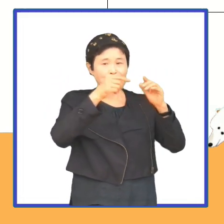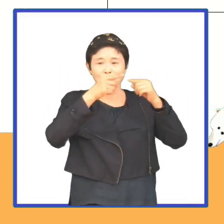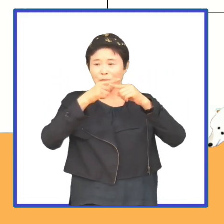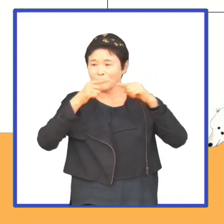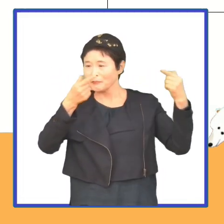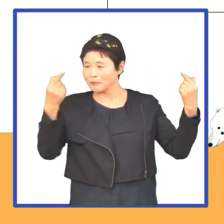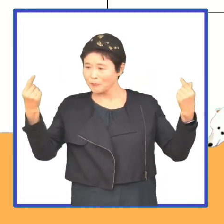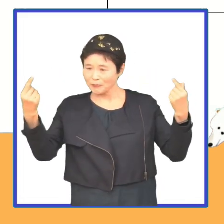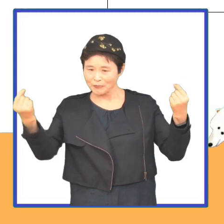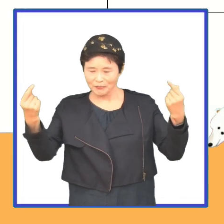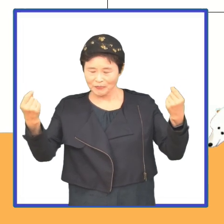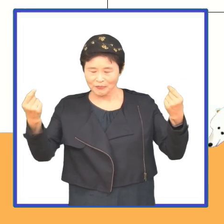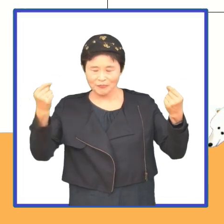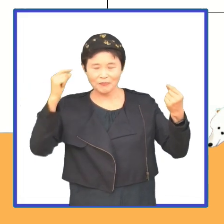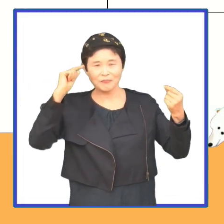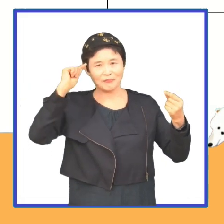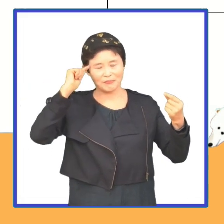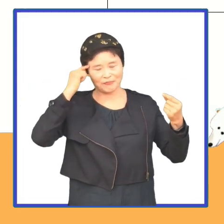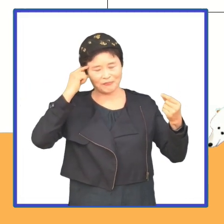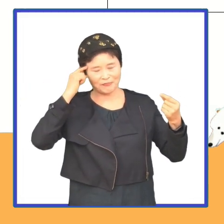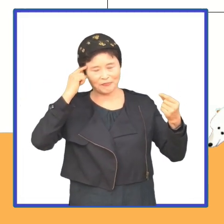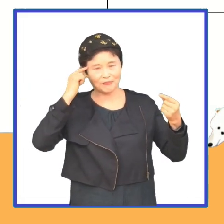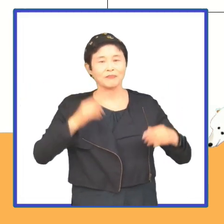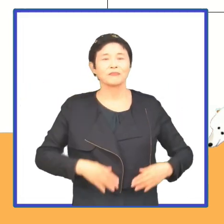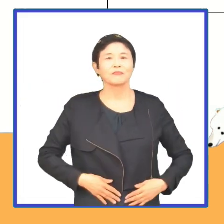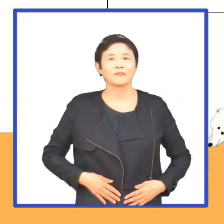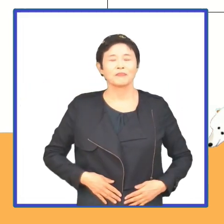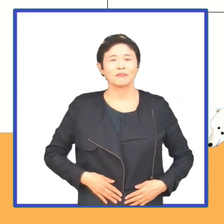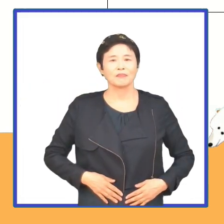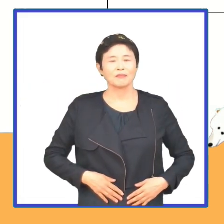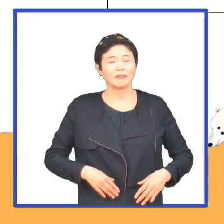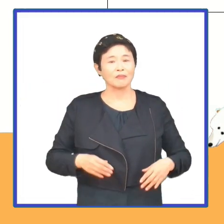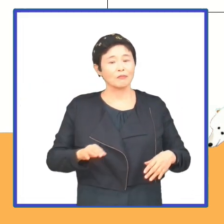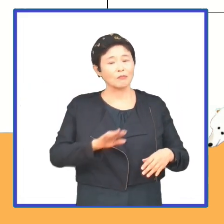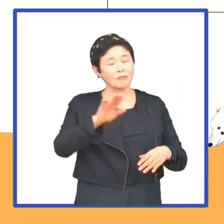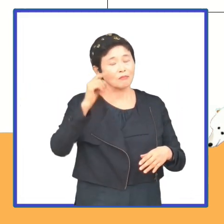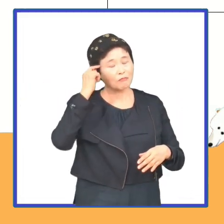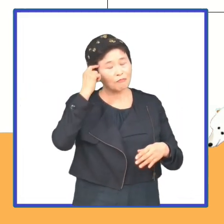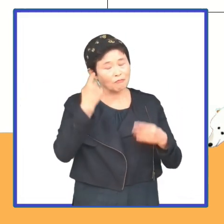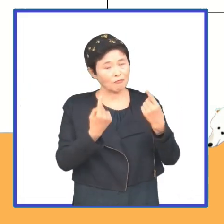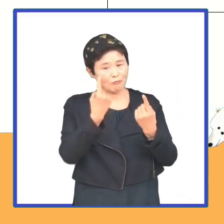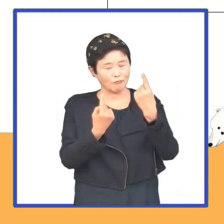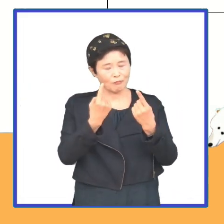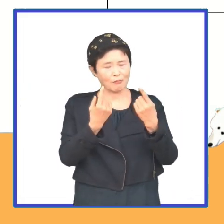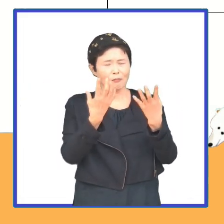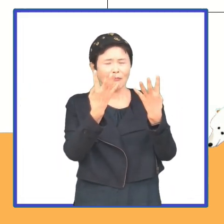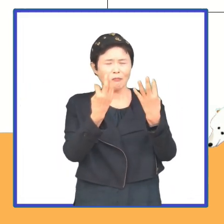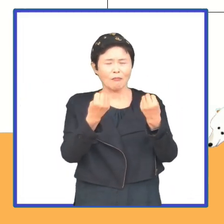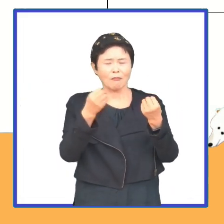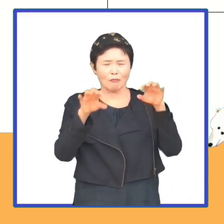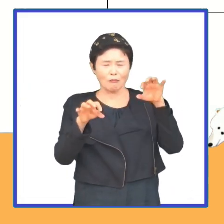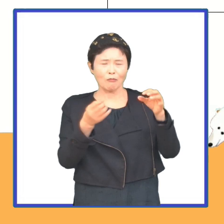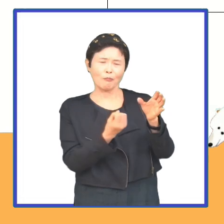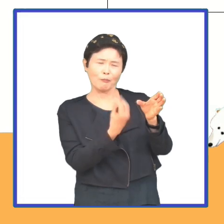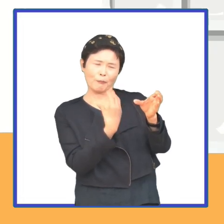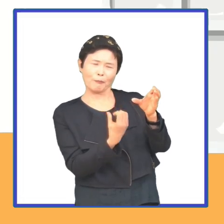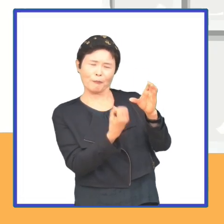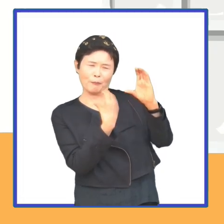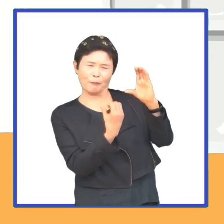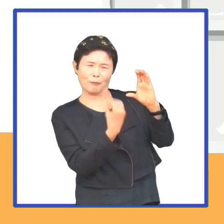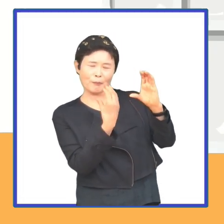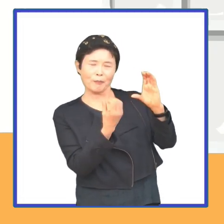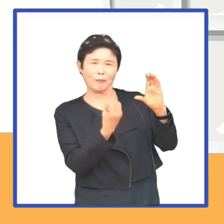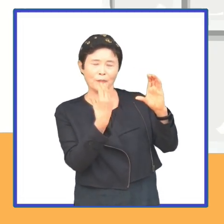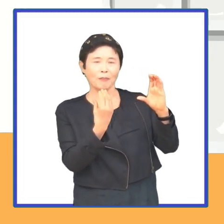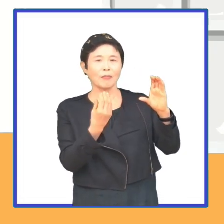우리가 생각하는 것보다 꽤 많은 곳에서 이산화탄소가 발생해요. 오늘 우리 친구들과 먹을